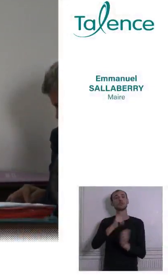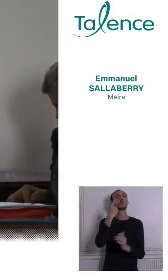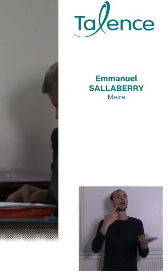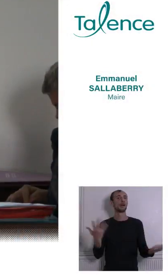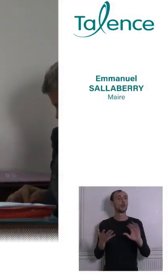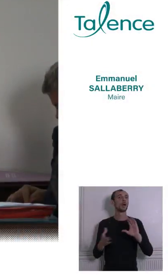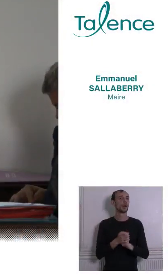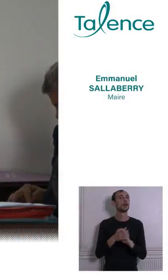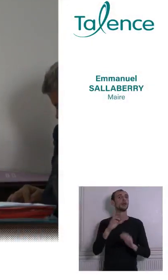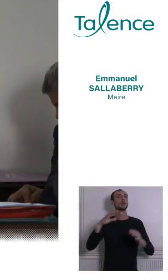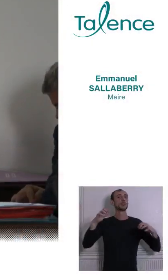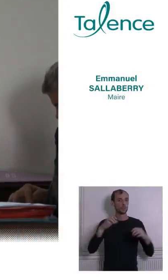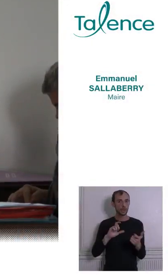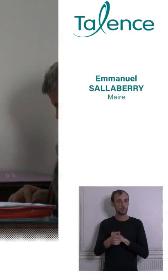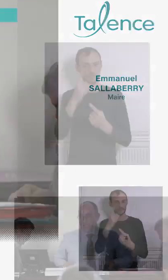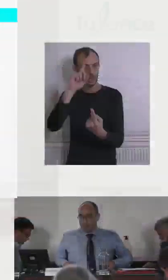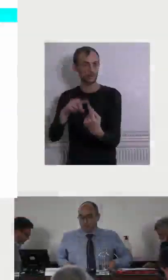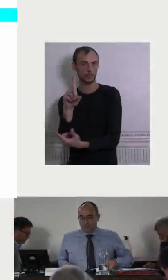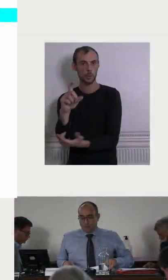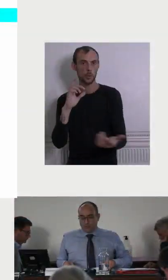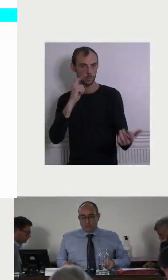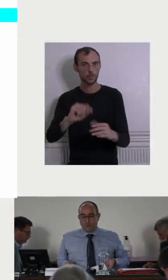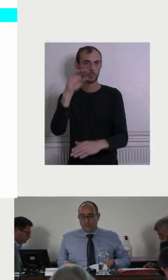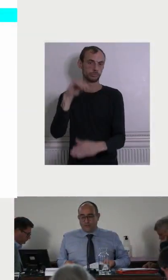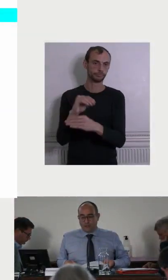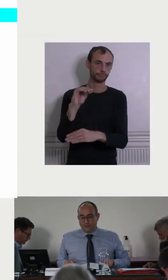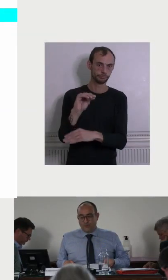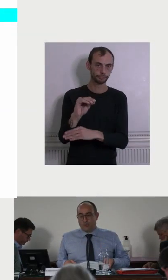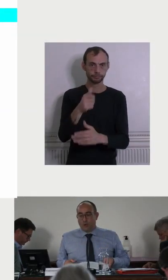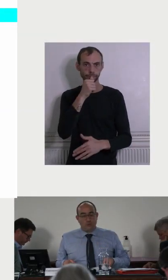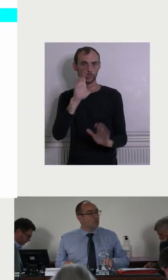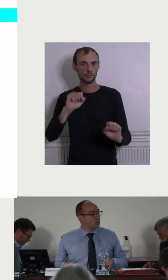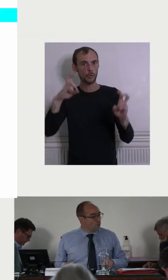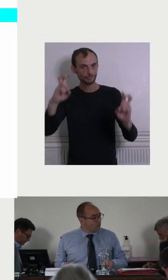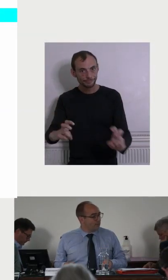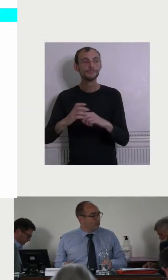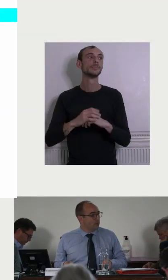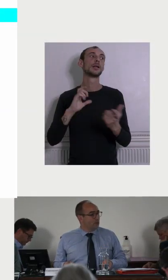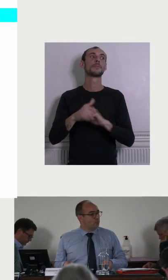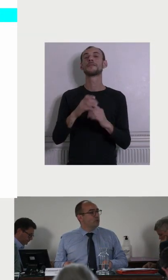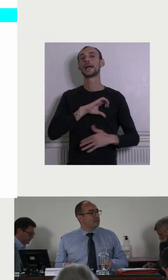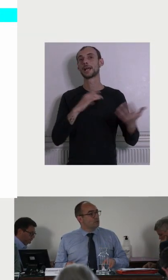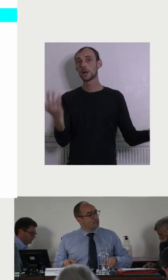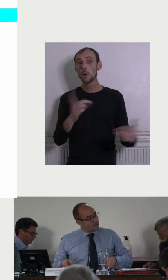Parce que la période va arriver, bah les éclairages de Noël sont aussi concernés. D'abord, il n'y a aucune installation